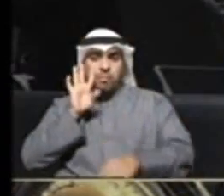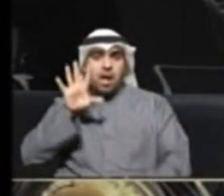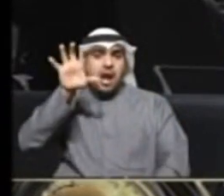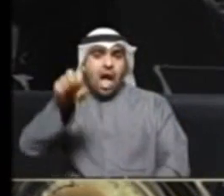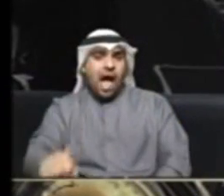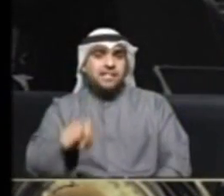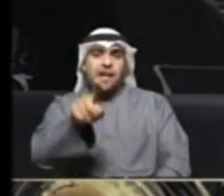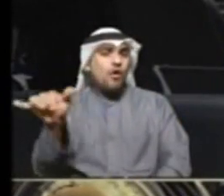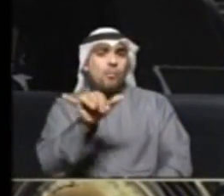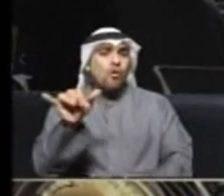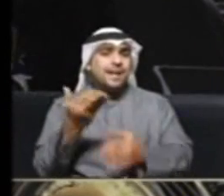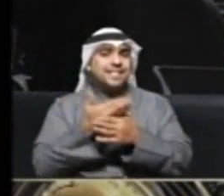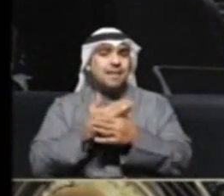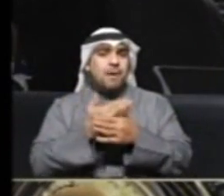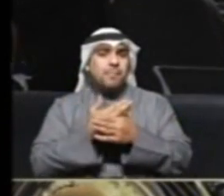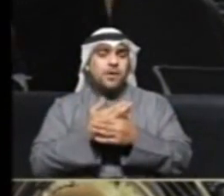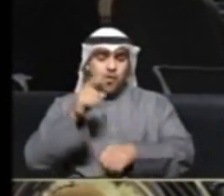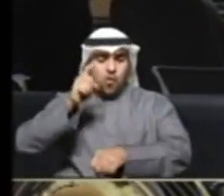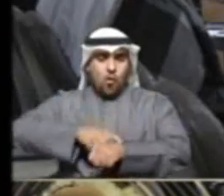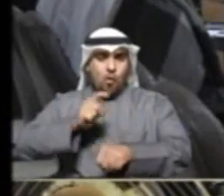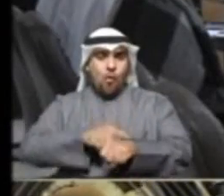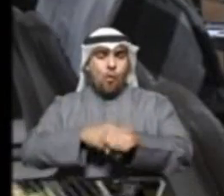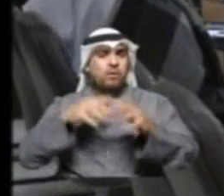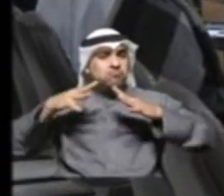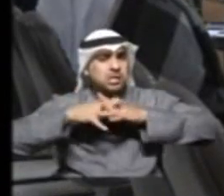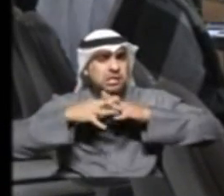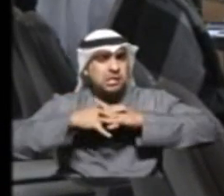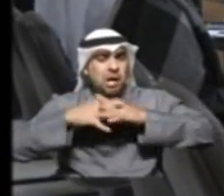على التخفيف على المواطنين ساعات الانتظار الطويلة